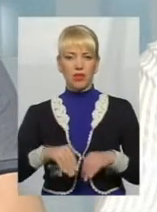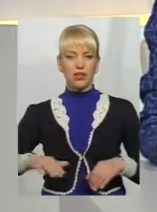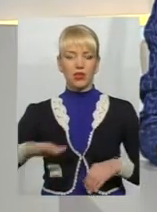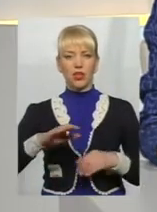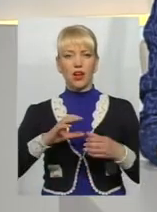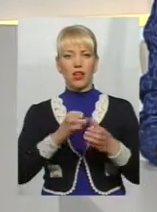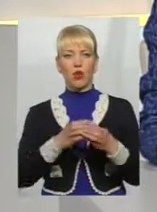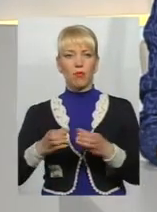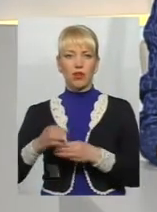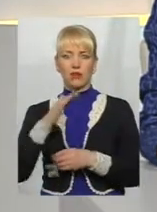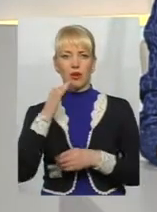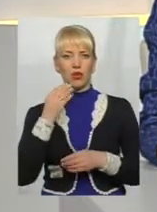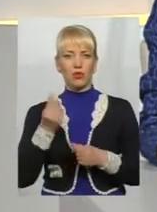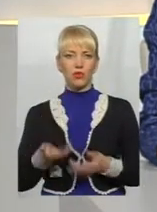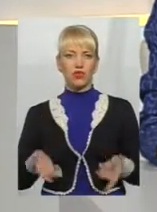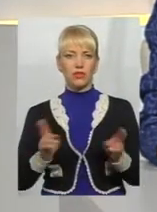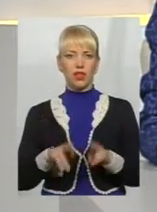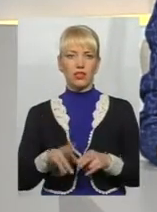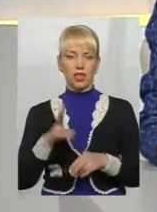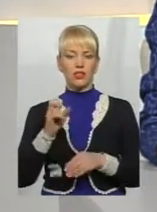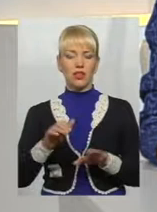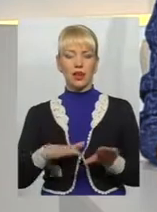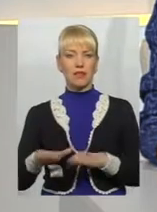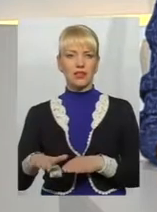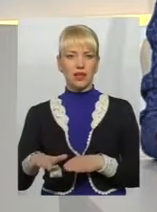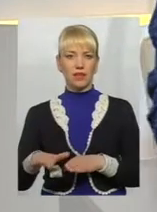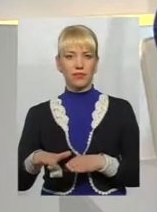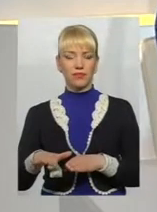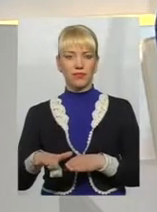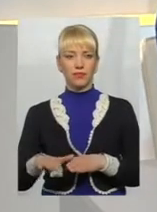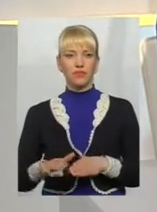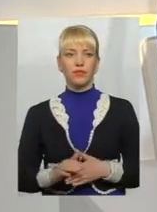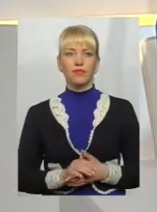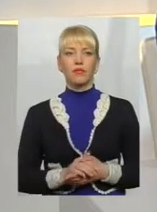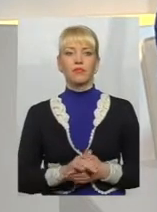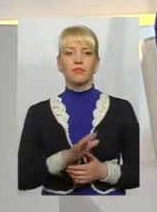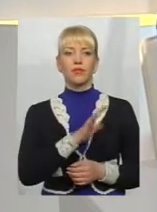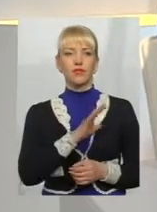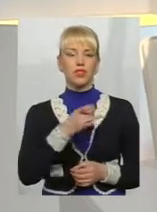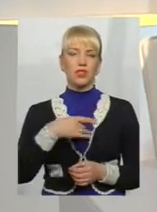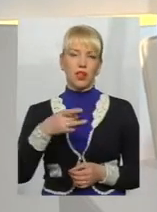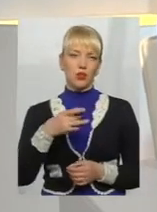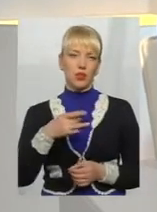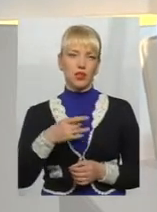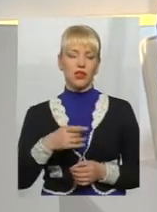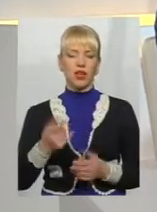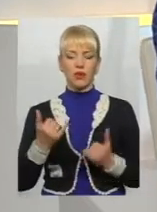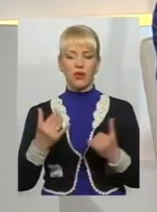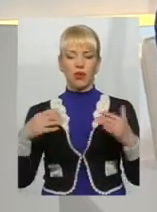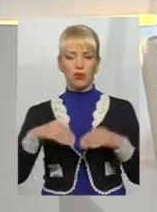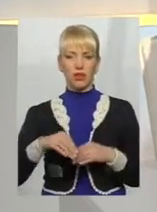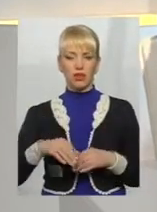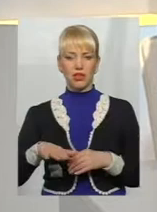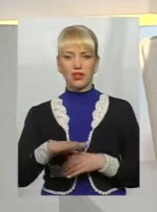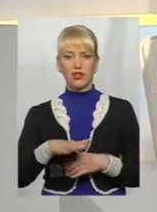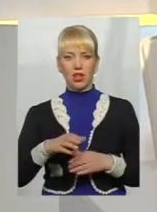громад. Зараз чимало коштів залишається саме на місцях, в колишніх районах, тепер об'єднаних тергромадах, десь в